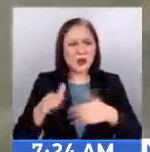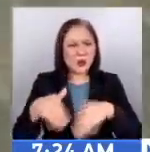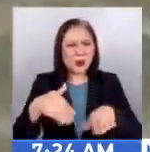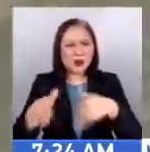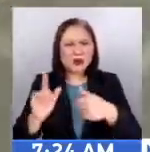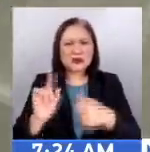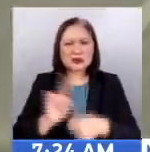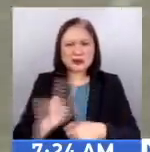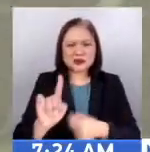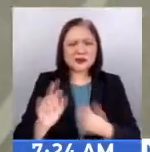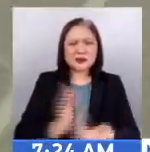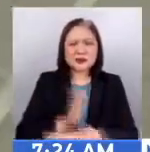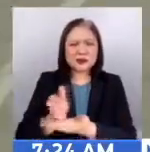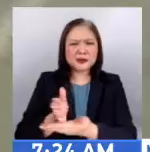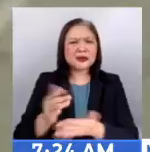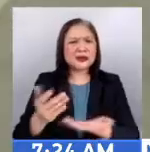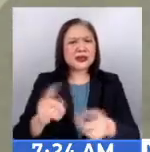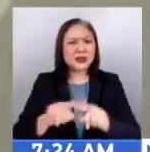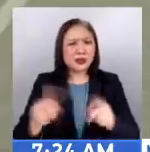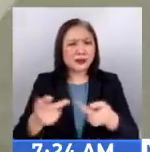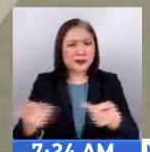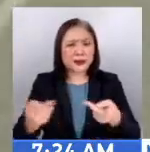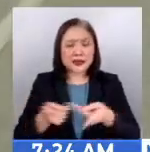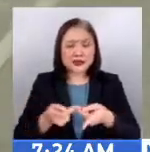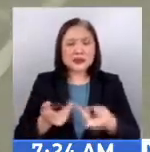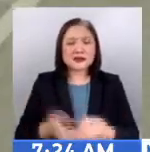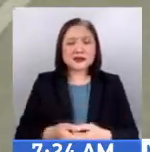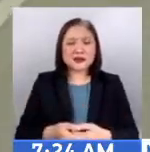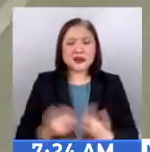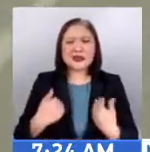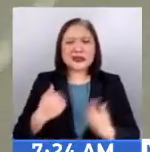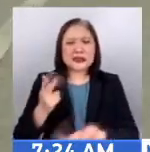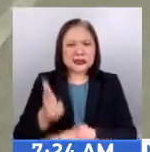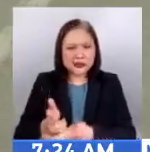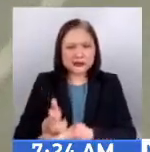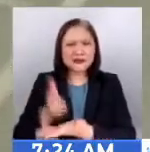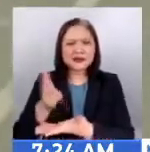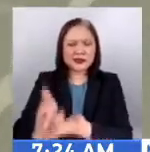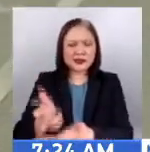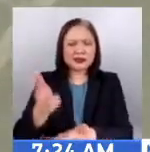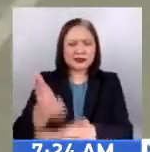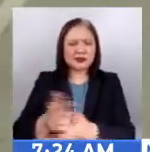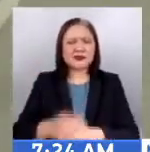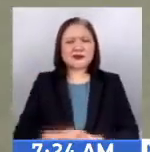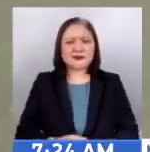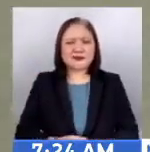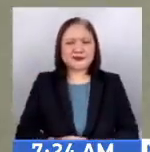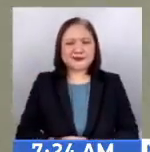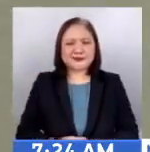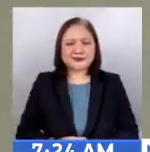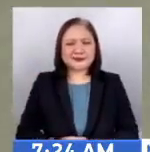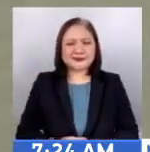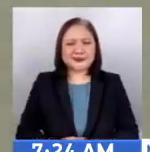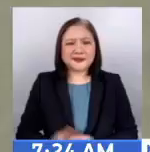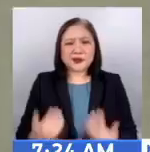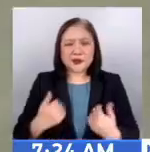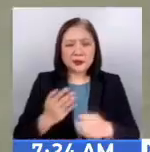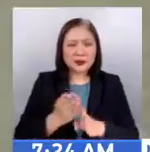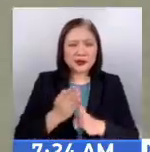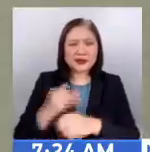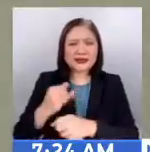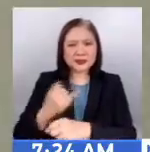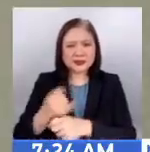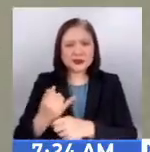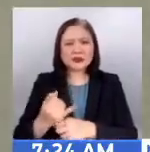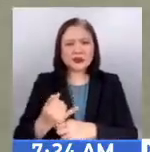sa iba't mga lugar dito kung saan humihinto, no, yung mga pampasaherong bus at jeep para lamang sila ay